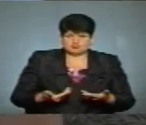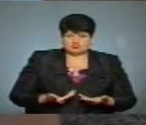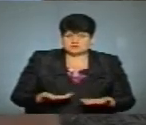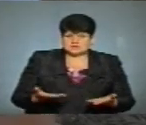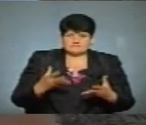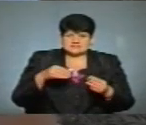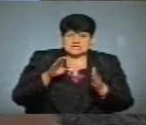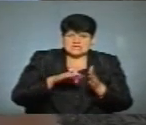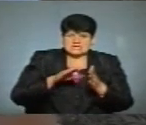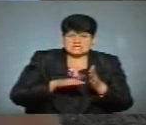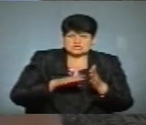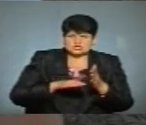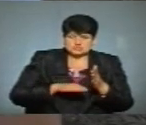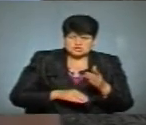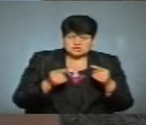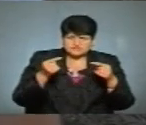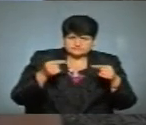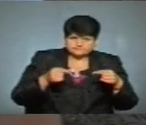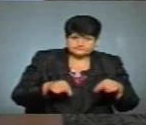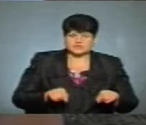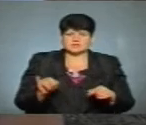все гірше і гірше призводить до